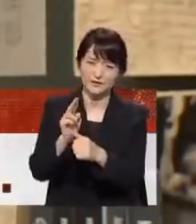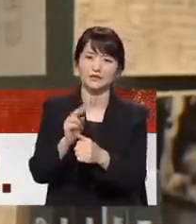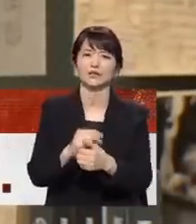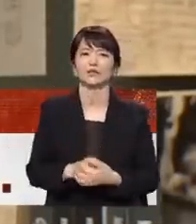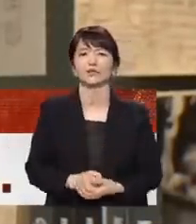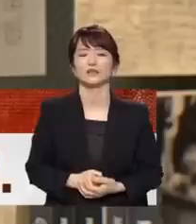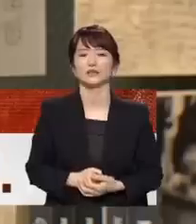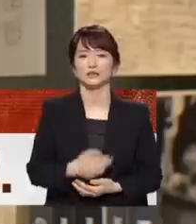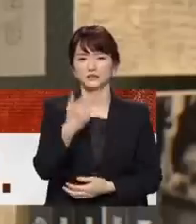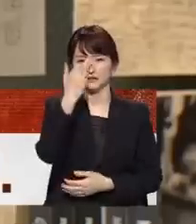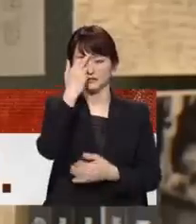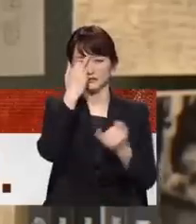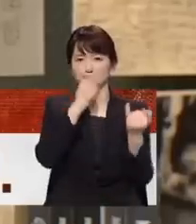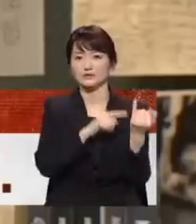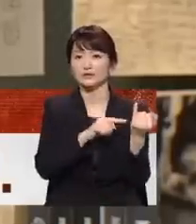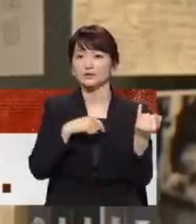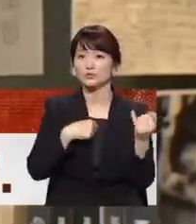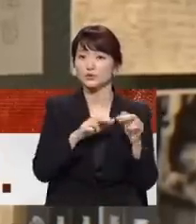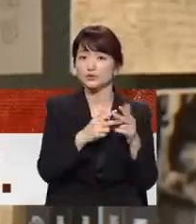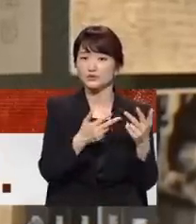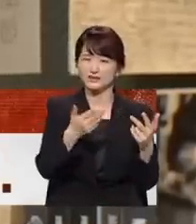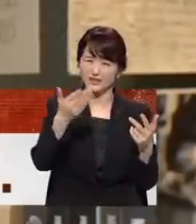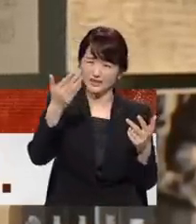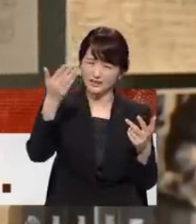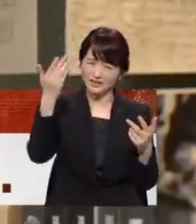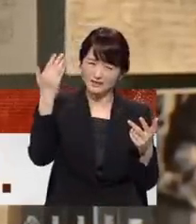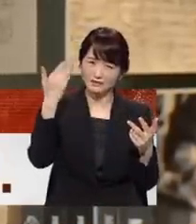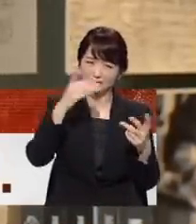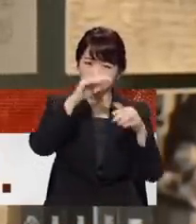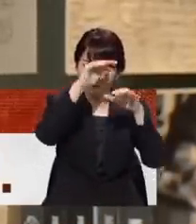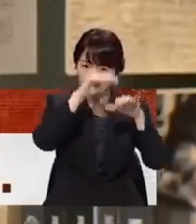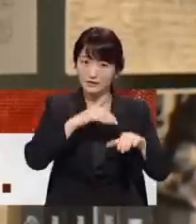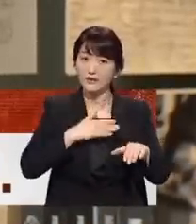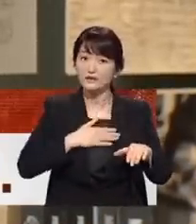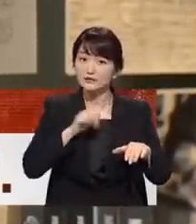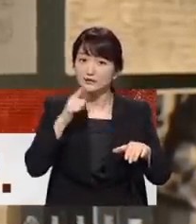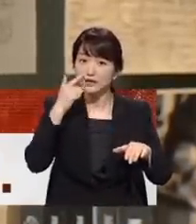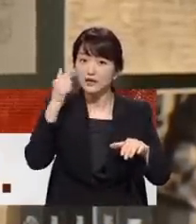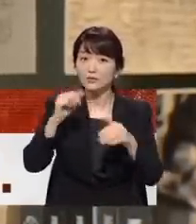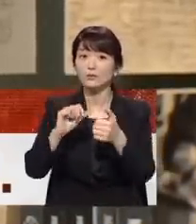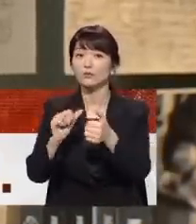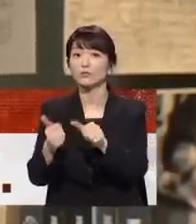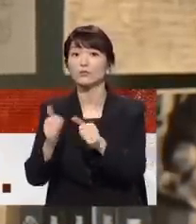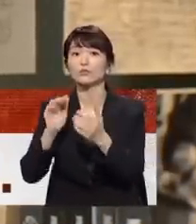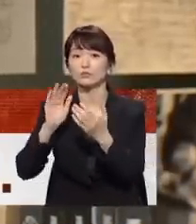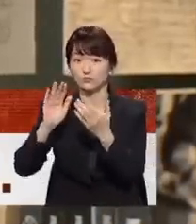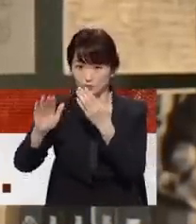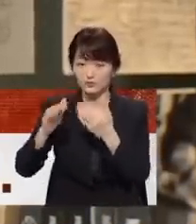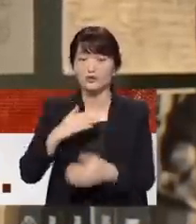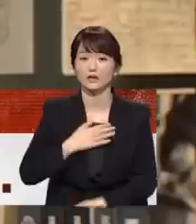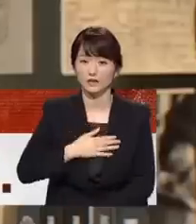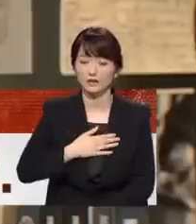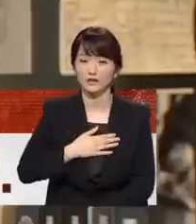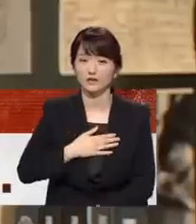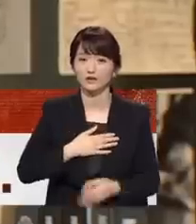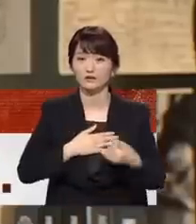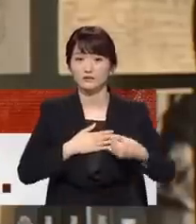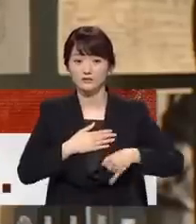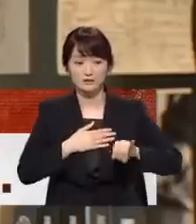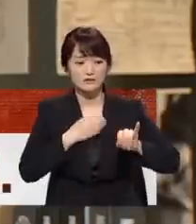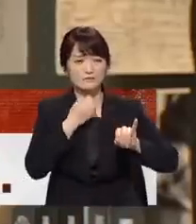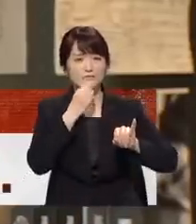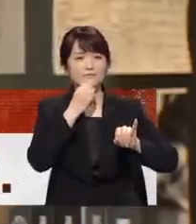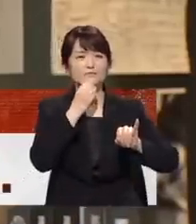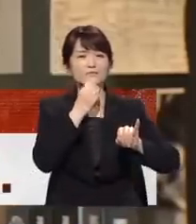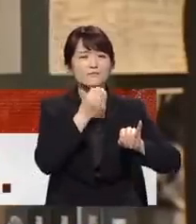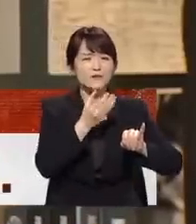없었다고요. 물론 최 여사님 본인이 이 전말을 알게 된 건 아버님이 작고하신 직후였다고 합니다. 자,